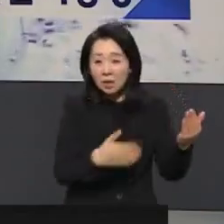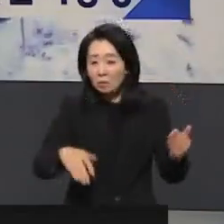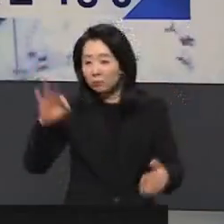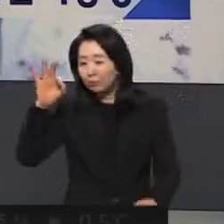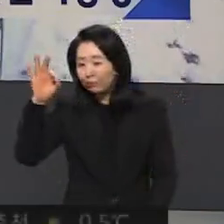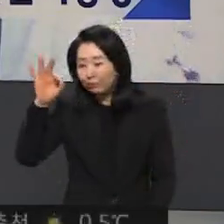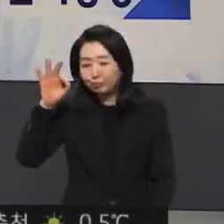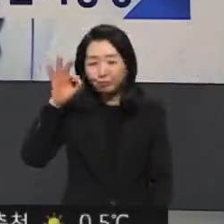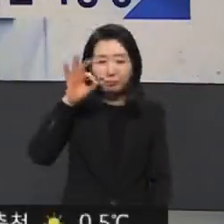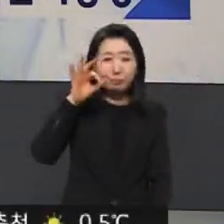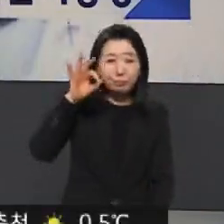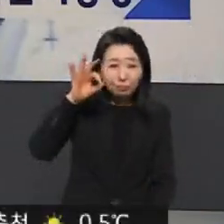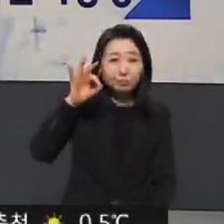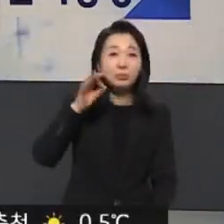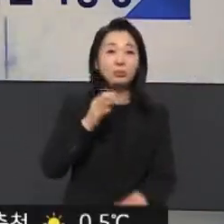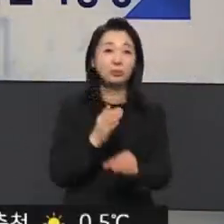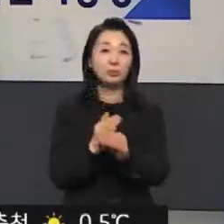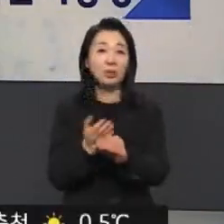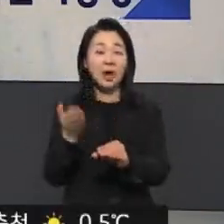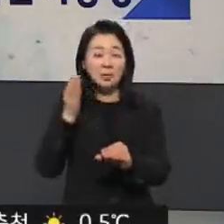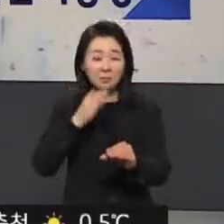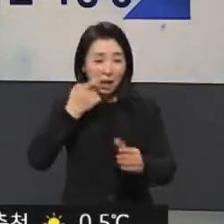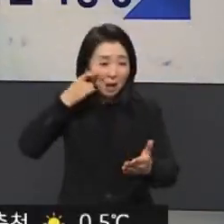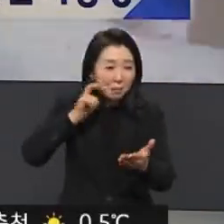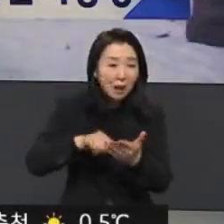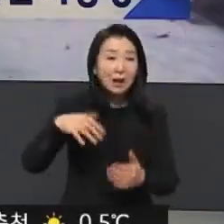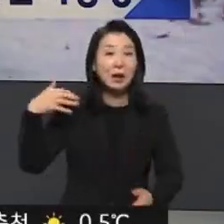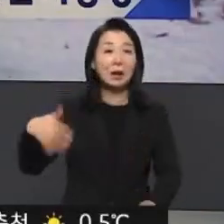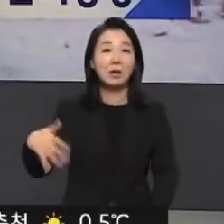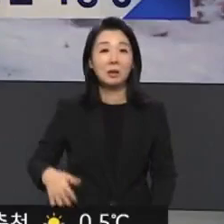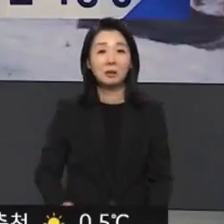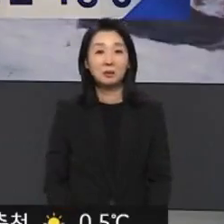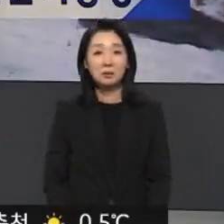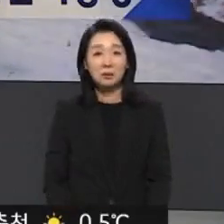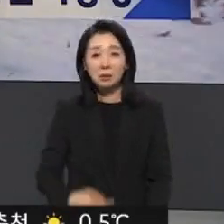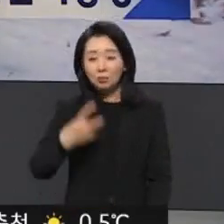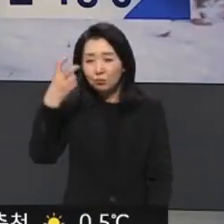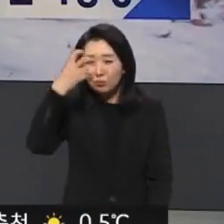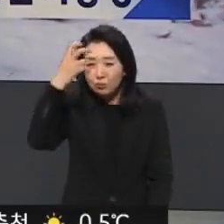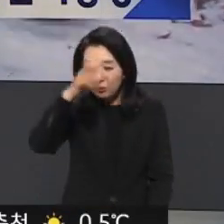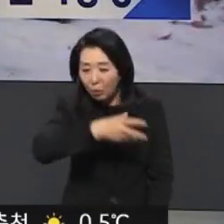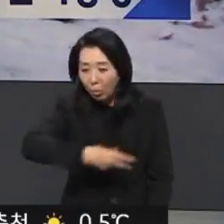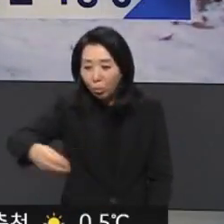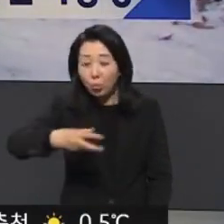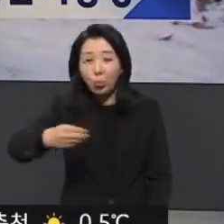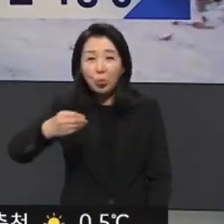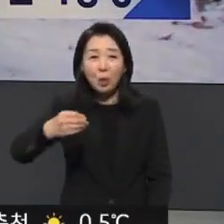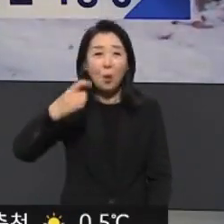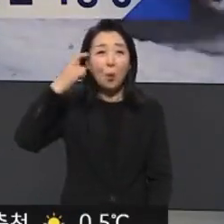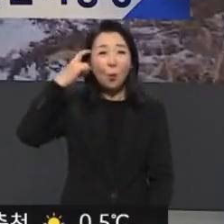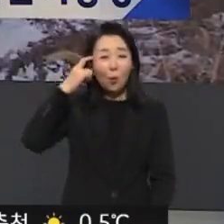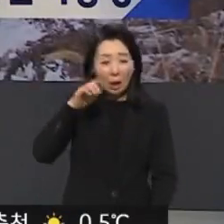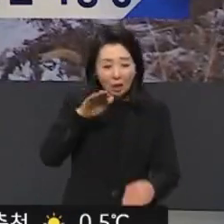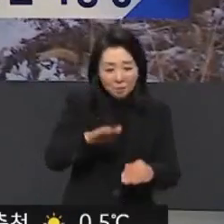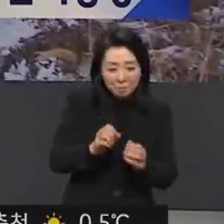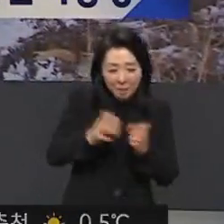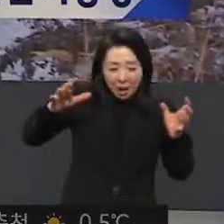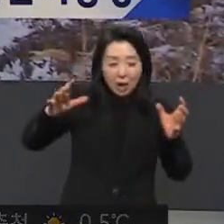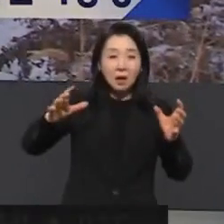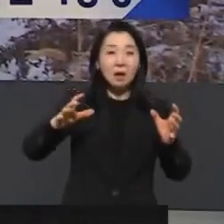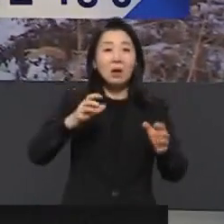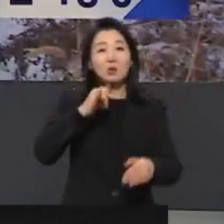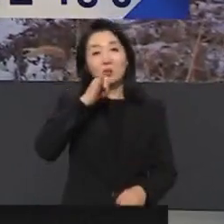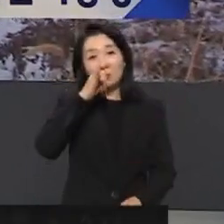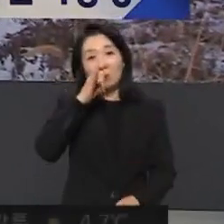일대에서 수색 작업을 벌이고 있지만 난항을 겪고 있다고 합니다. 수색 지역에 유실된 지뢰가 있을 수 있다는 군 당국의